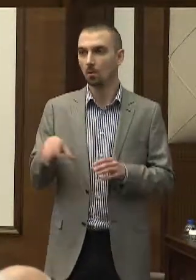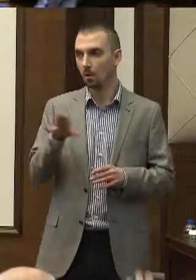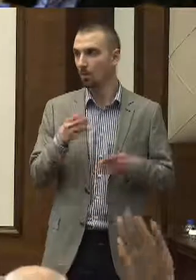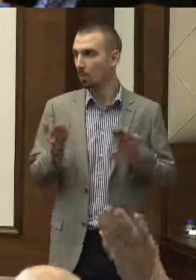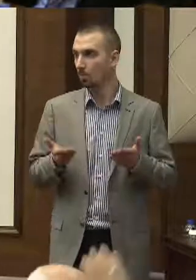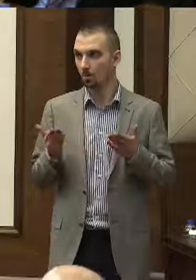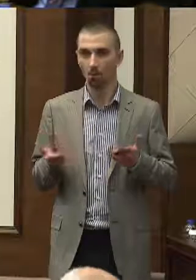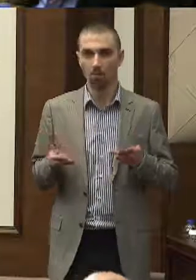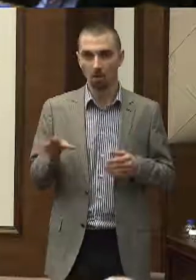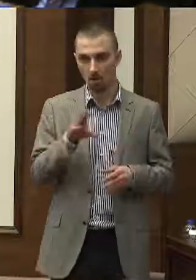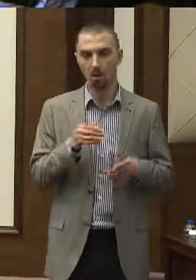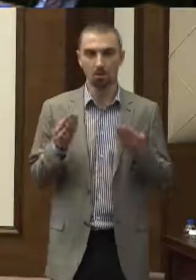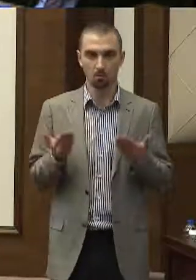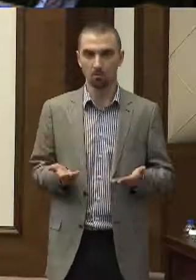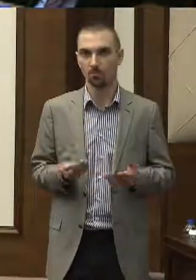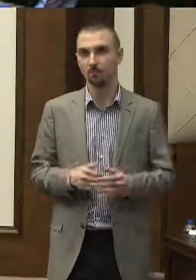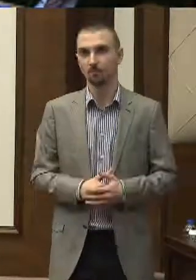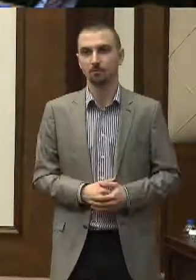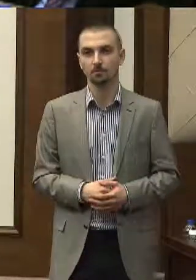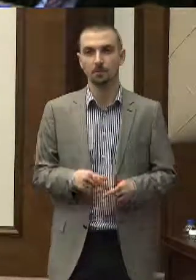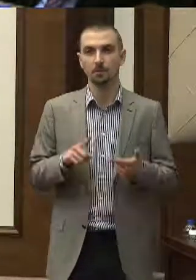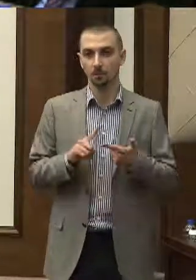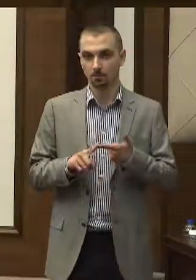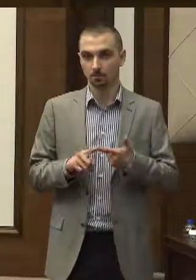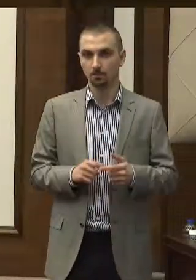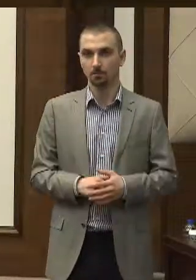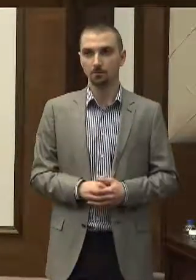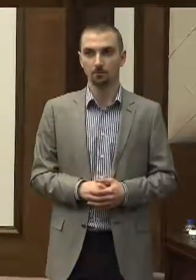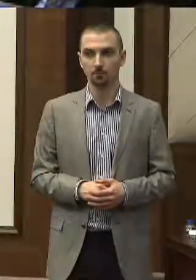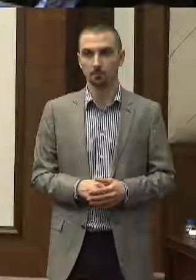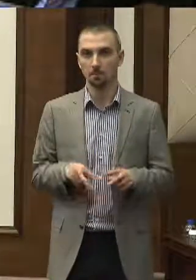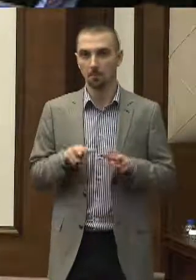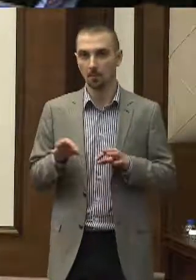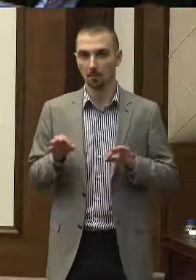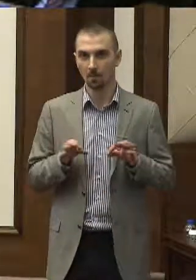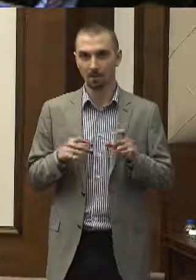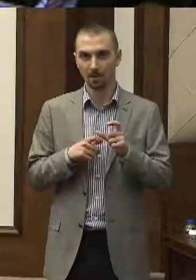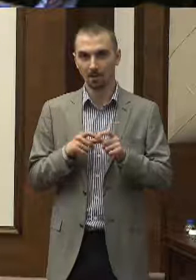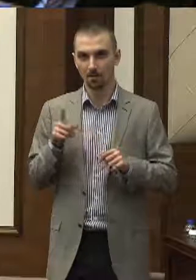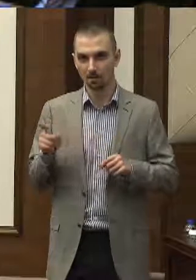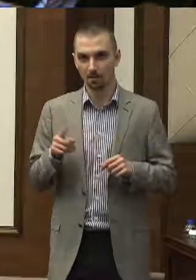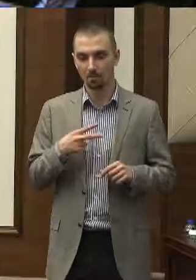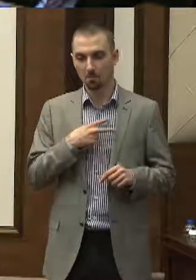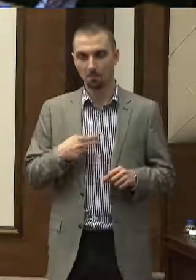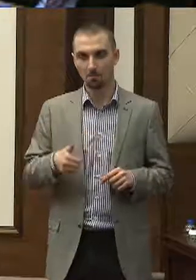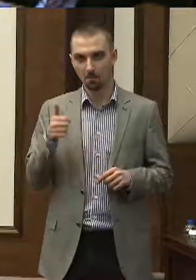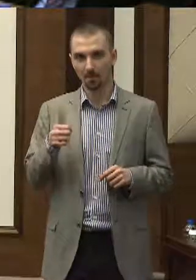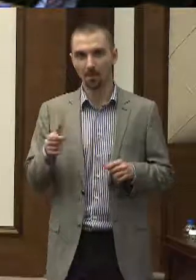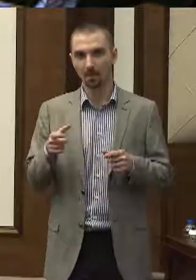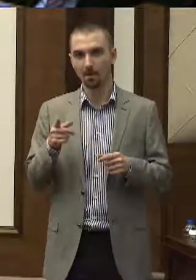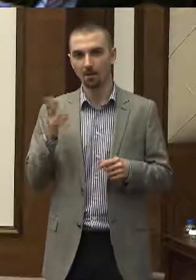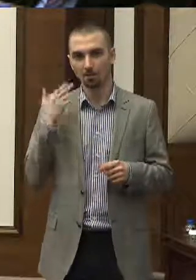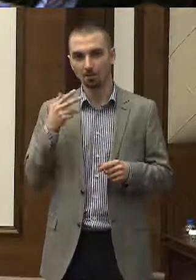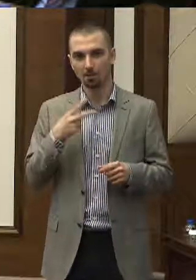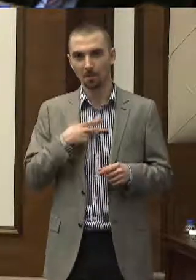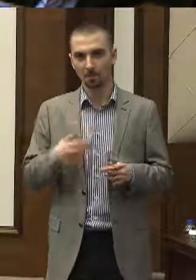edenler, etmeyenler oy birliğiyle kabul edilmiştir. Gündemin 2. maddesi. Mimar Sinan'daki eski belediye hizmet binamızda kamu yararına